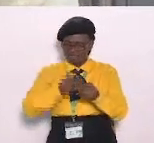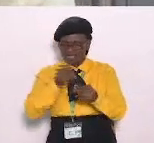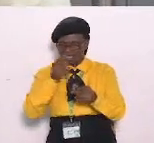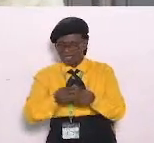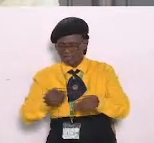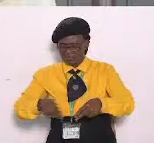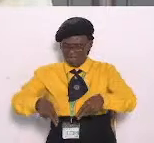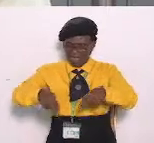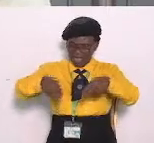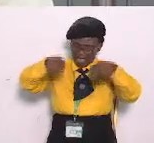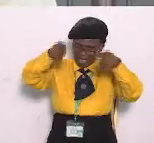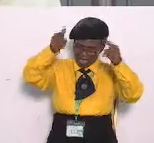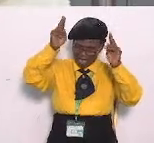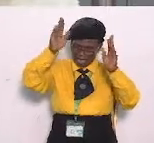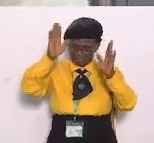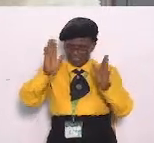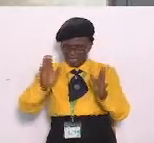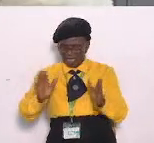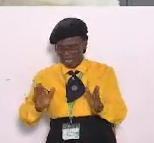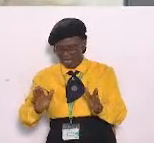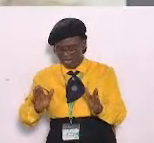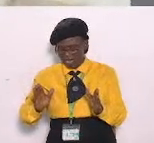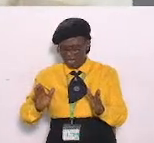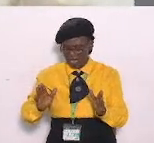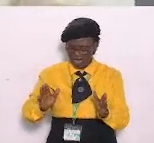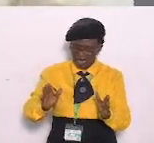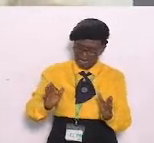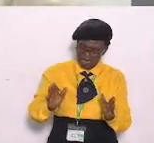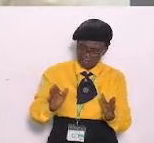plus plus